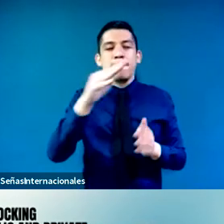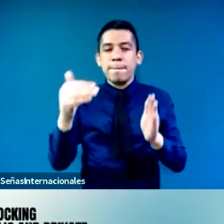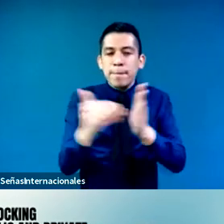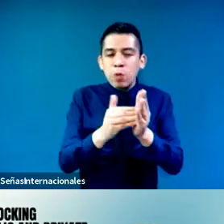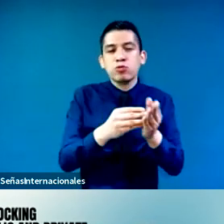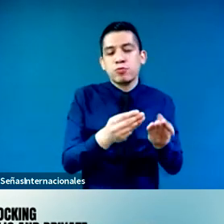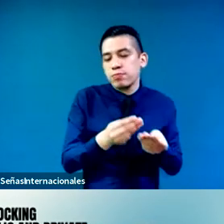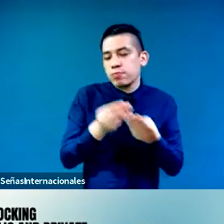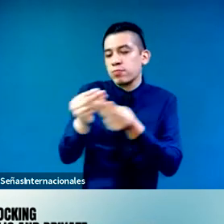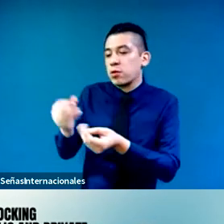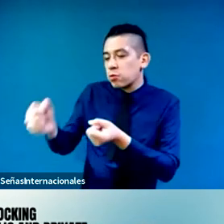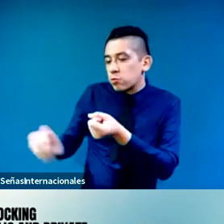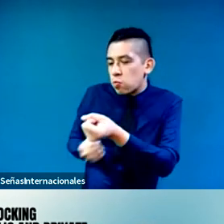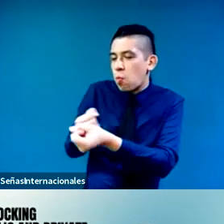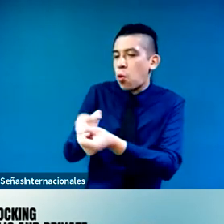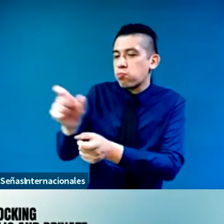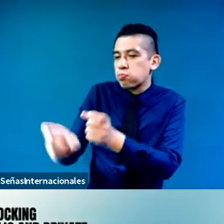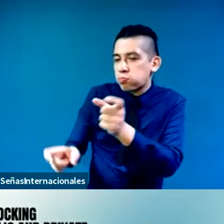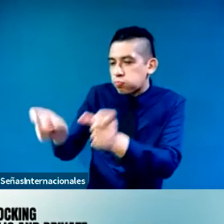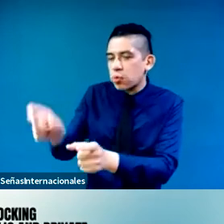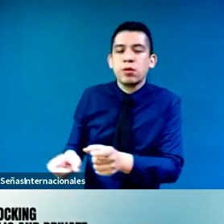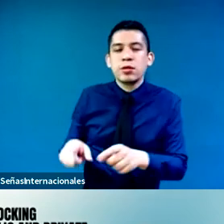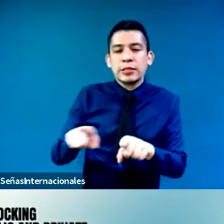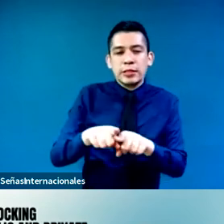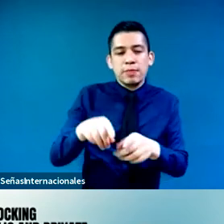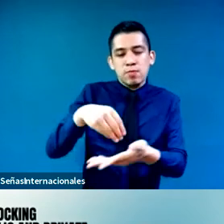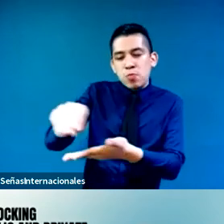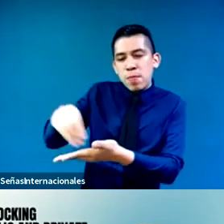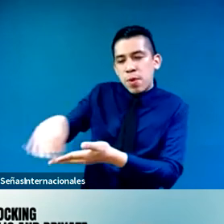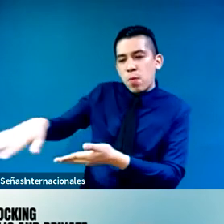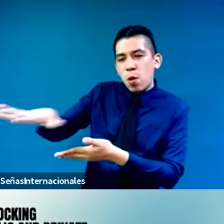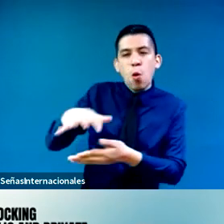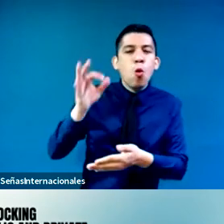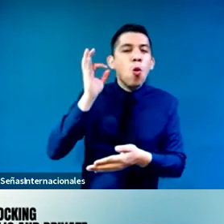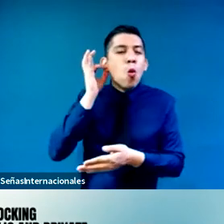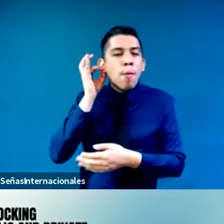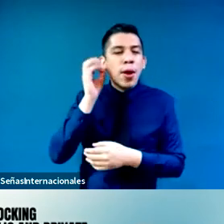दरमा 3 वर्षमा चुक्ता गर्ने गरी सरकारले फिर्ता गर्ने गरी ऋण प्रदान गरिएको थियो